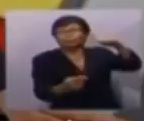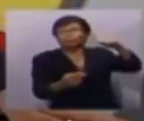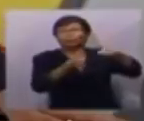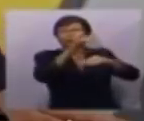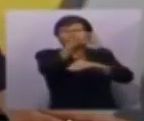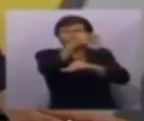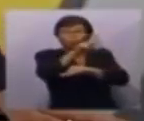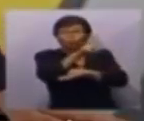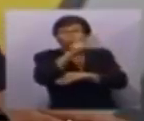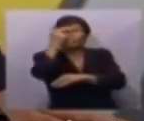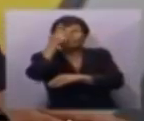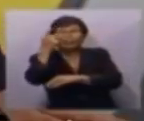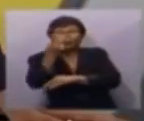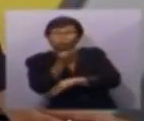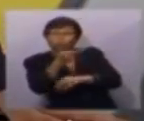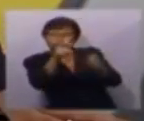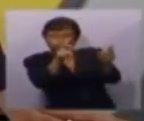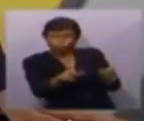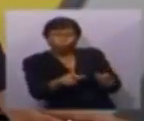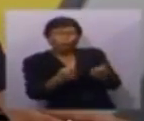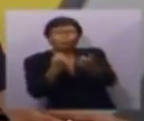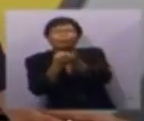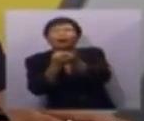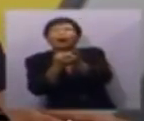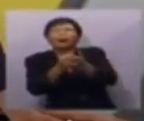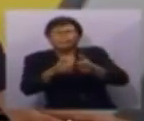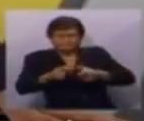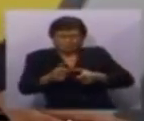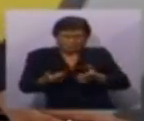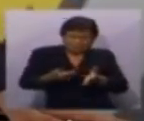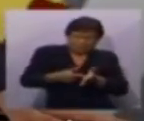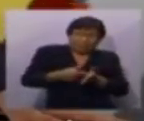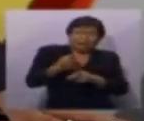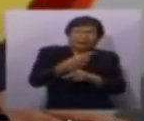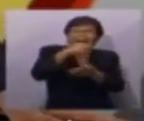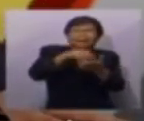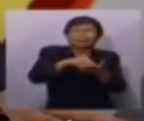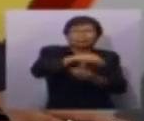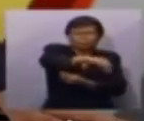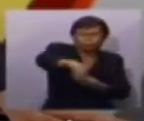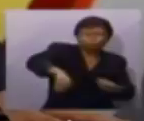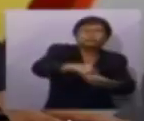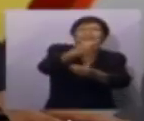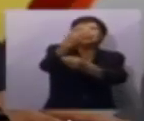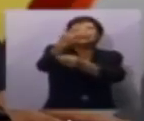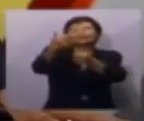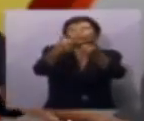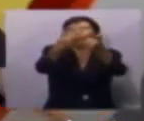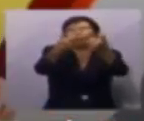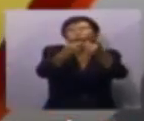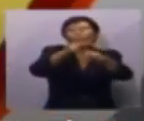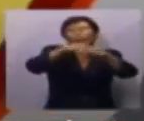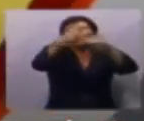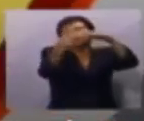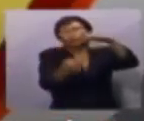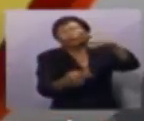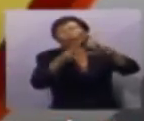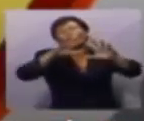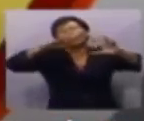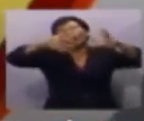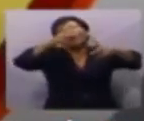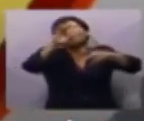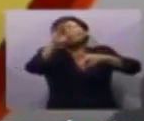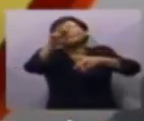Cheong Jun Hong dan Panda Lela Rinong menyumbang emas lagi. Kali ini dalam pusingan ketiga kejohanan terjun siri dunia